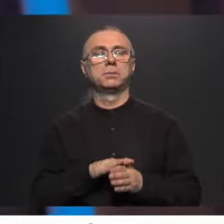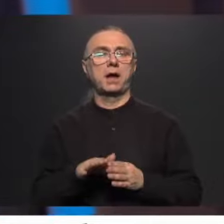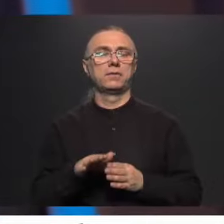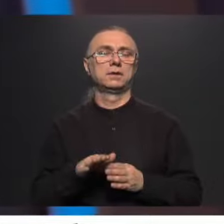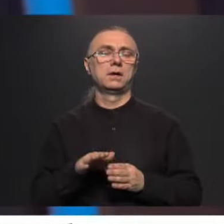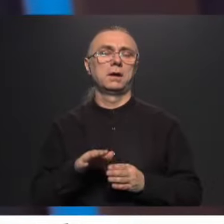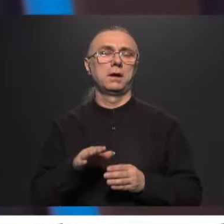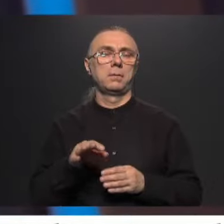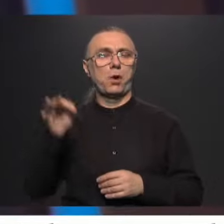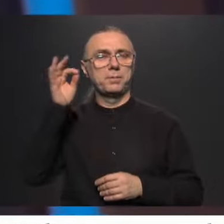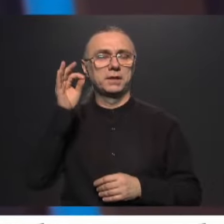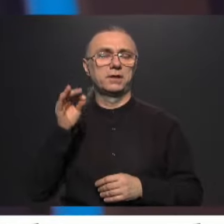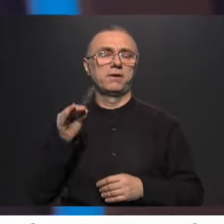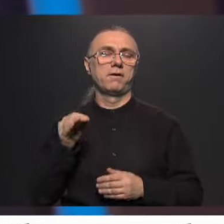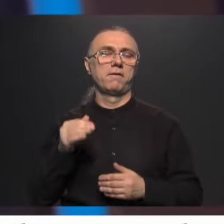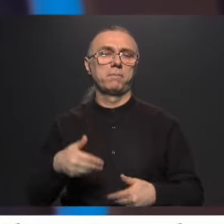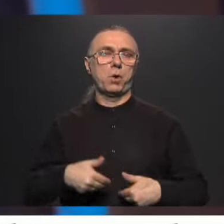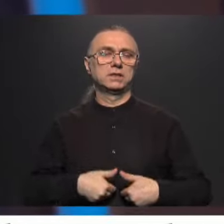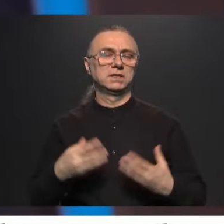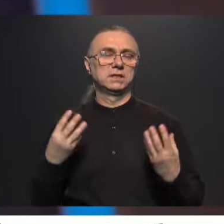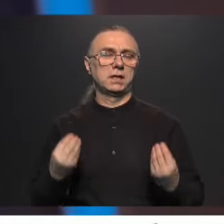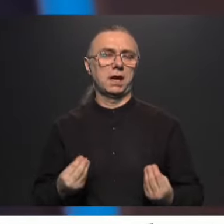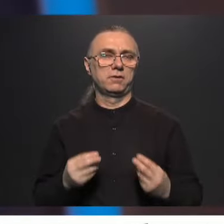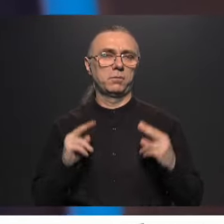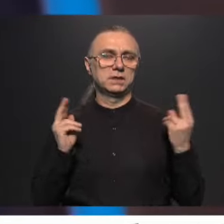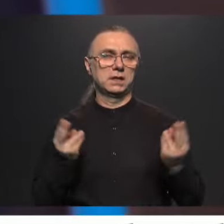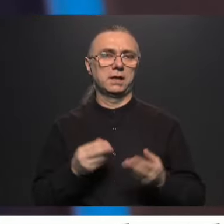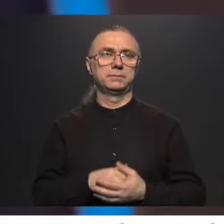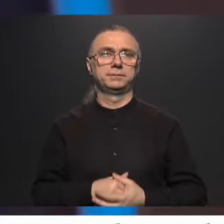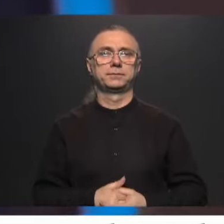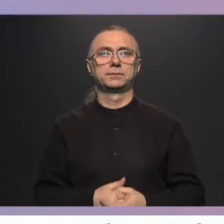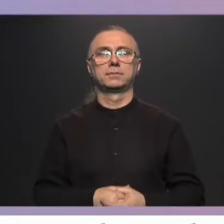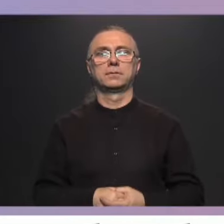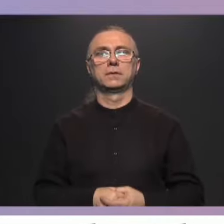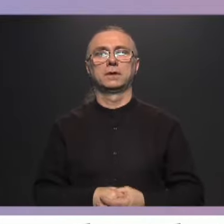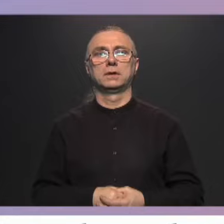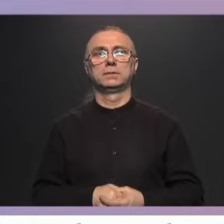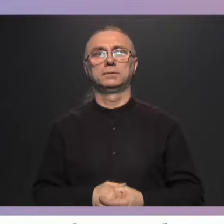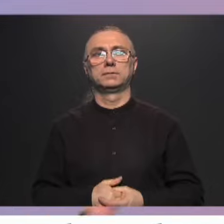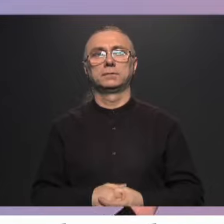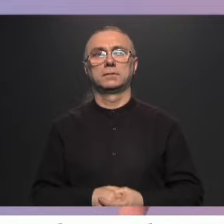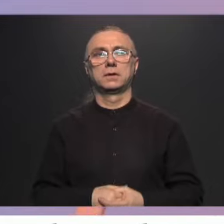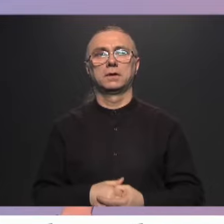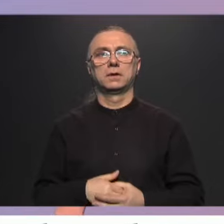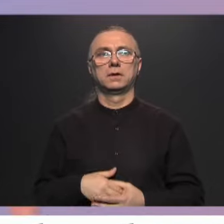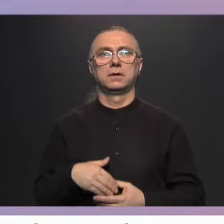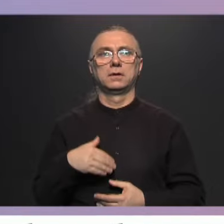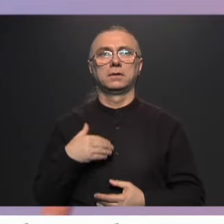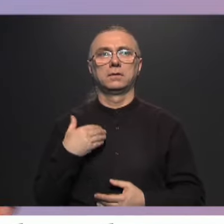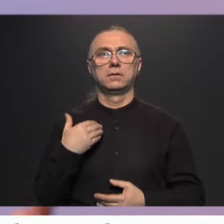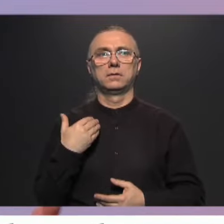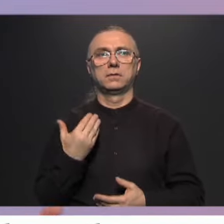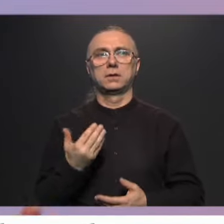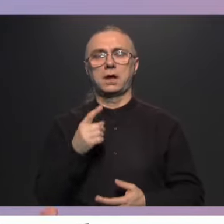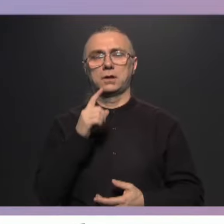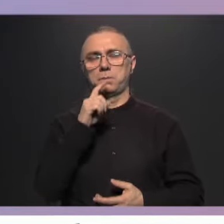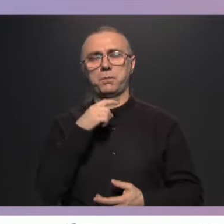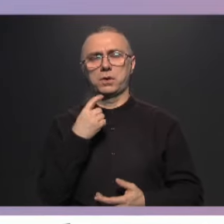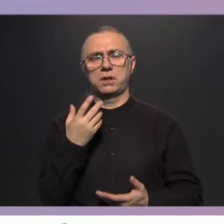день? Вот в чем суть вопроса. В монастыре? Ну, не знаю, вам предоставляют помещение? Я просто не очень